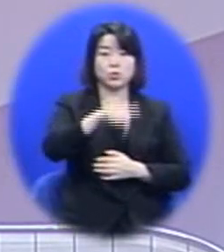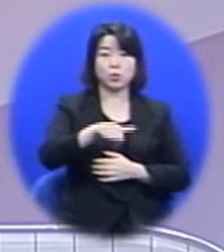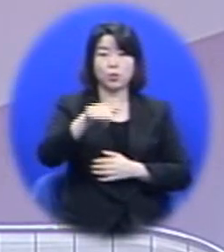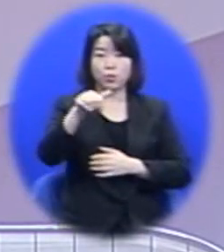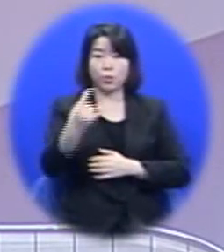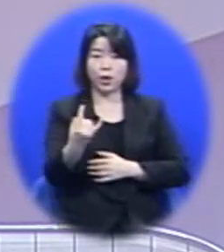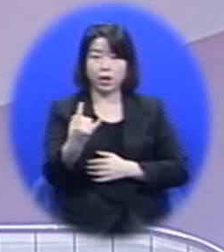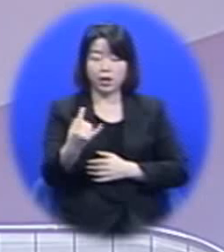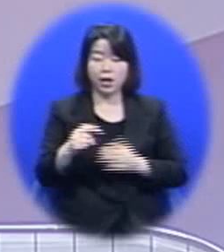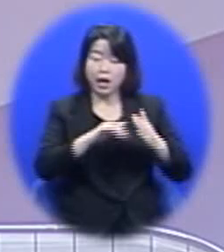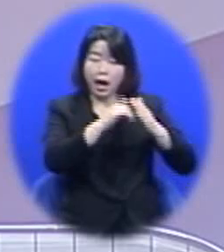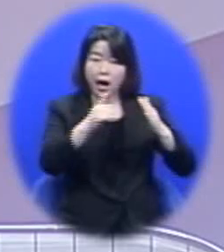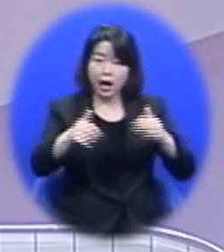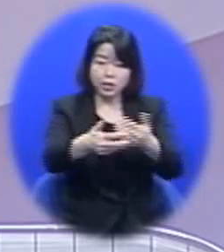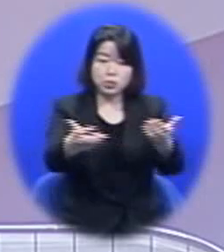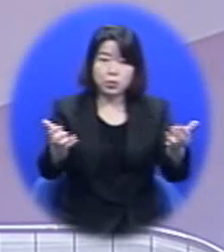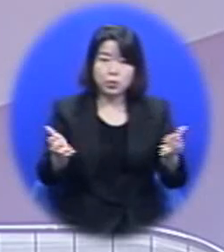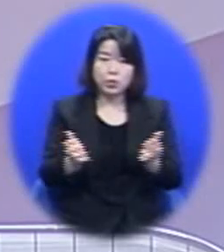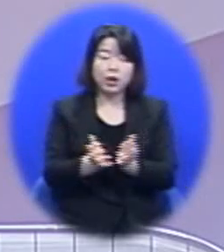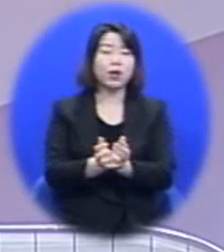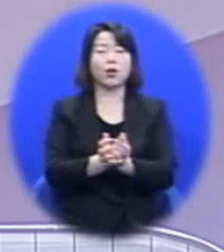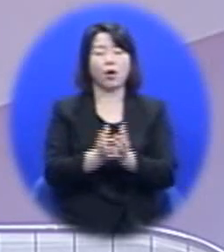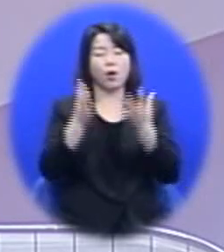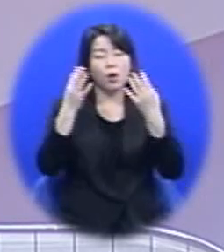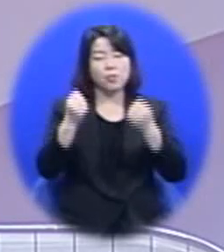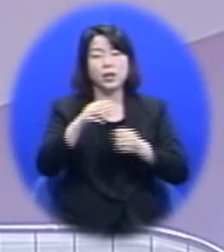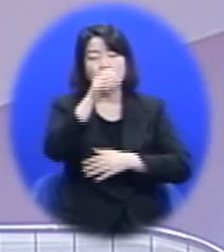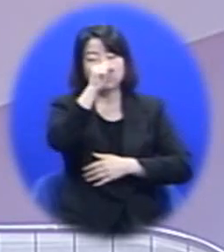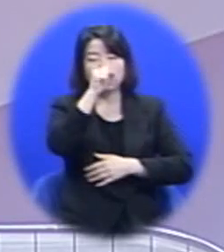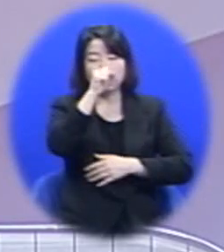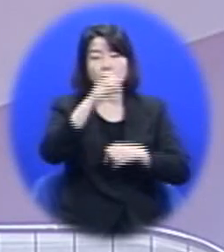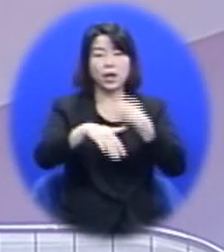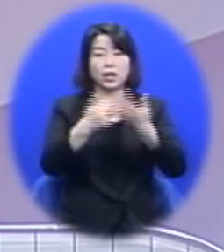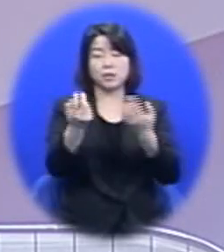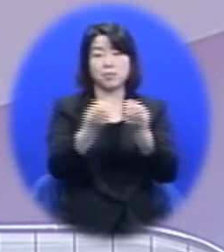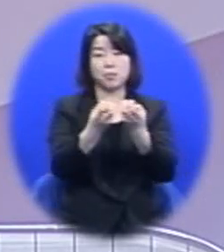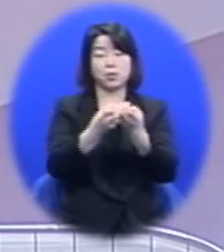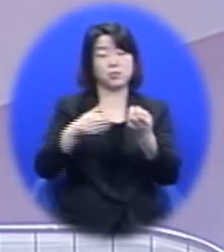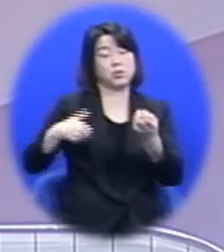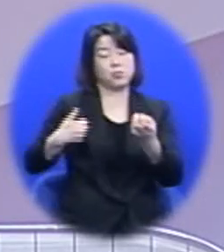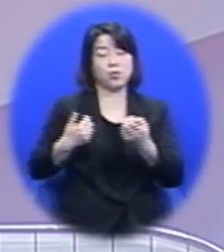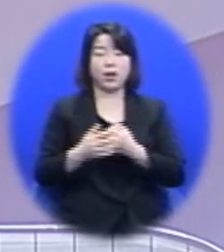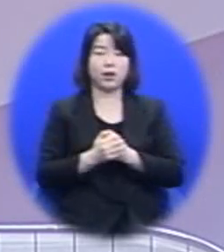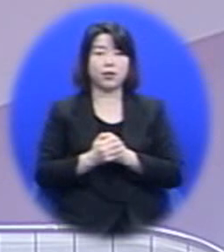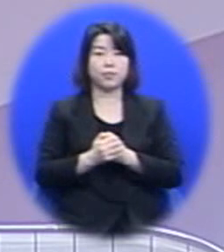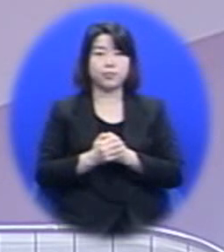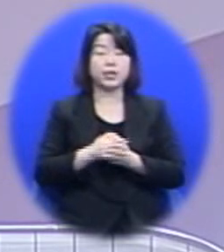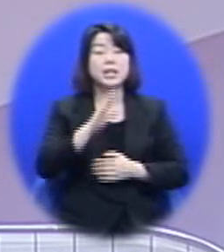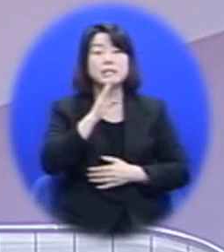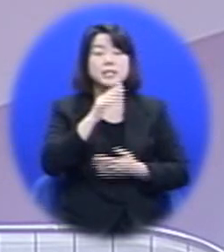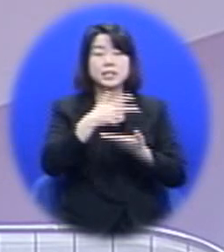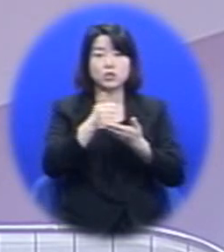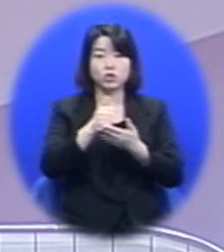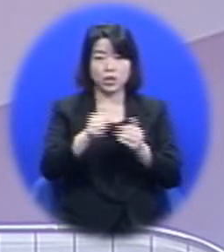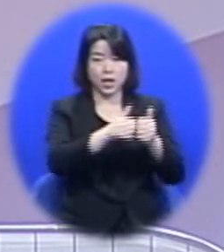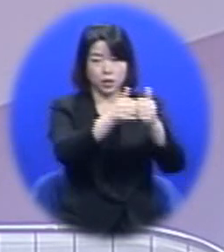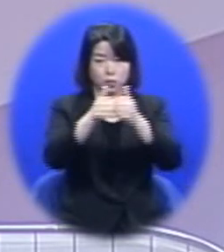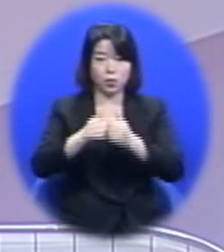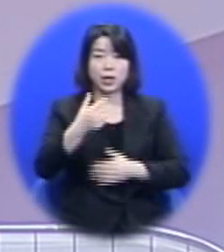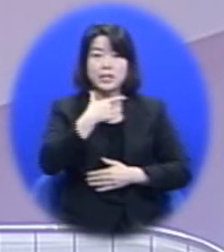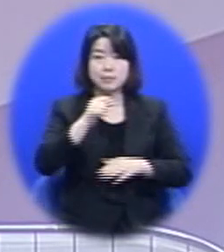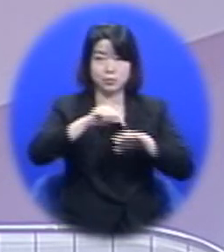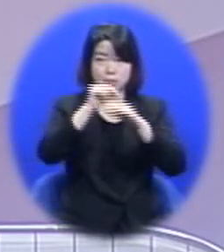속해 가족들끼리 얼마나 좋은 하나님의 방법인지 모릅니다. 진짜 주님과 동행하고 싶은